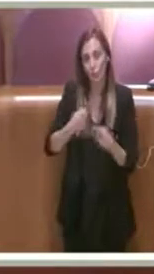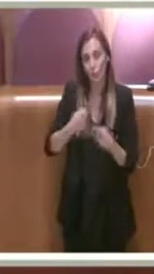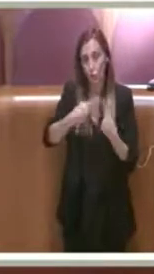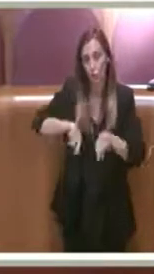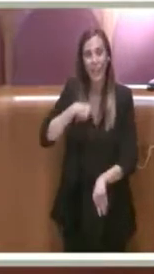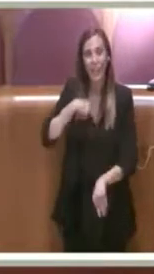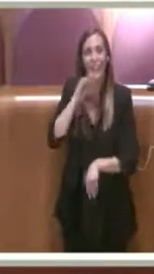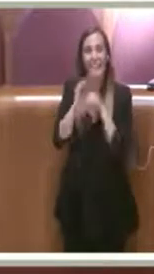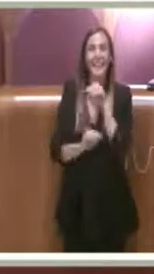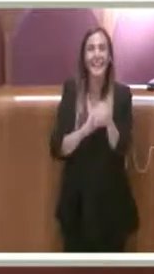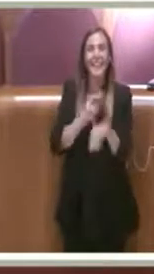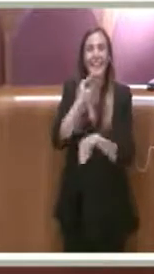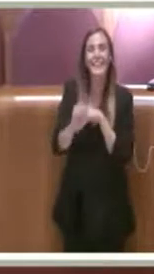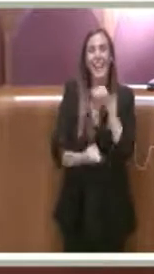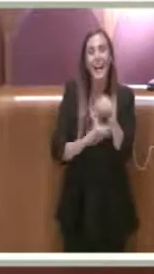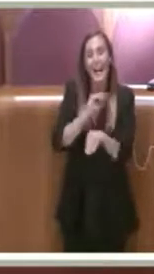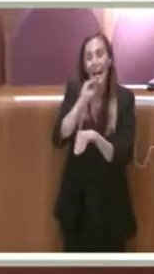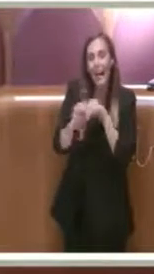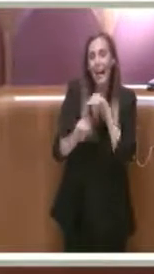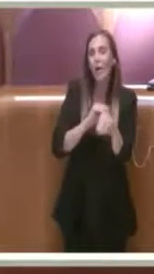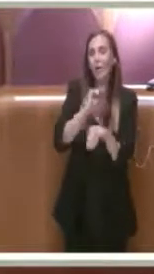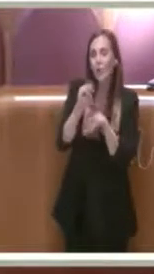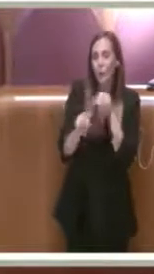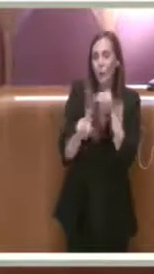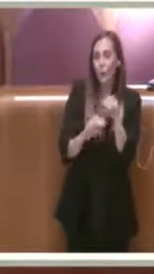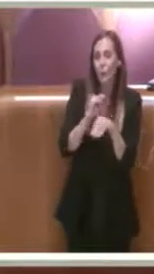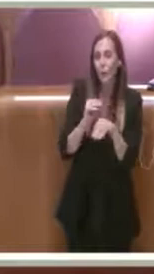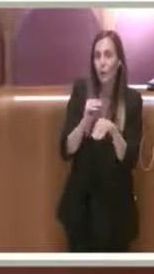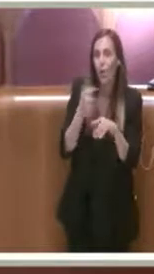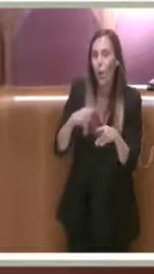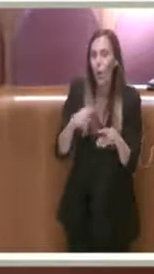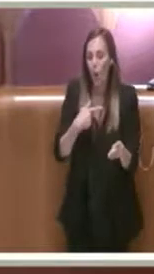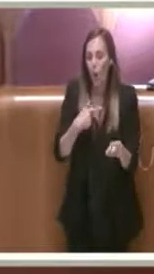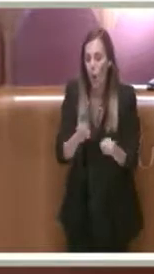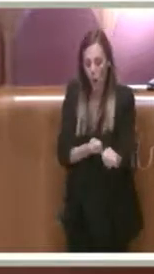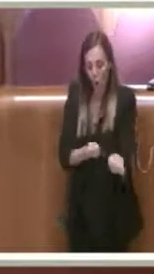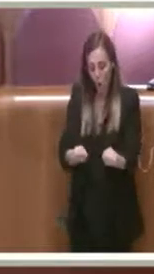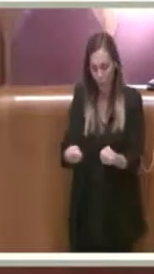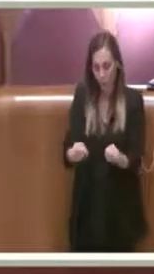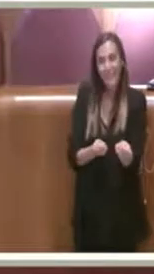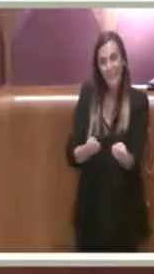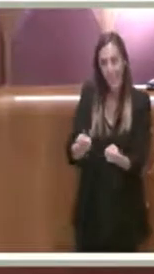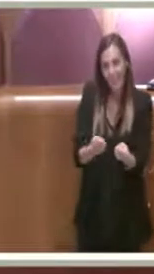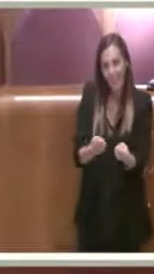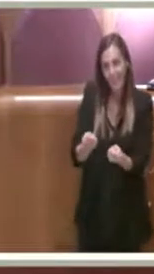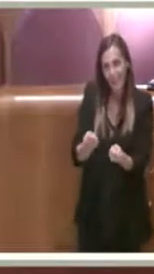chiediamo che ci sia in qualche modo un coordinamento rispetto